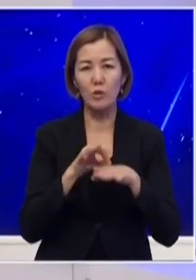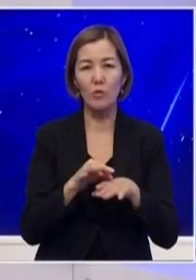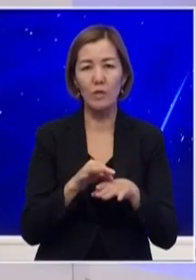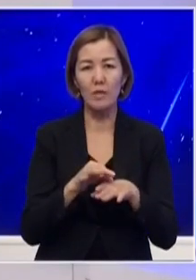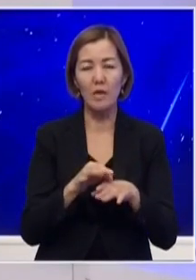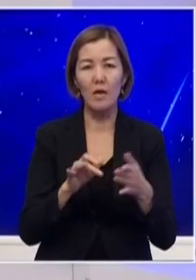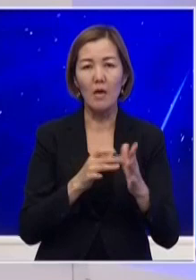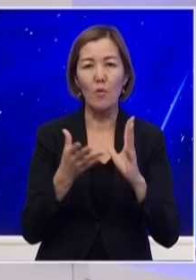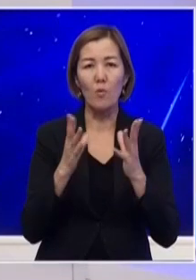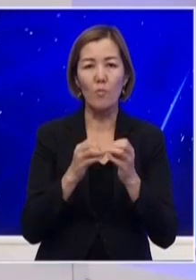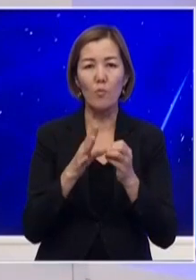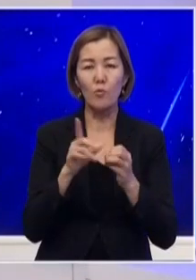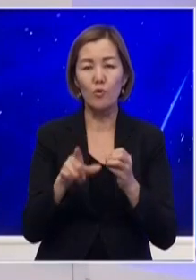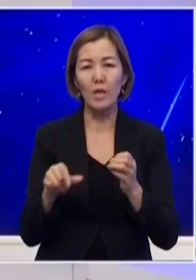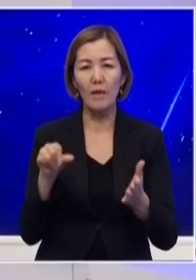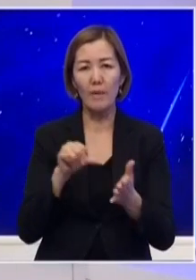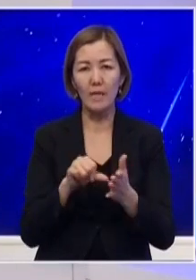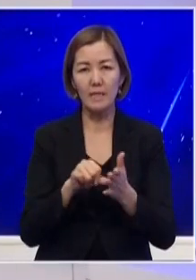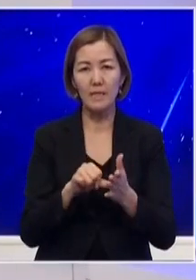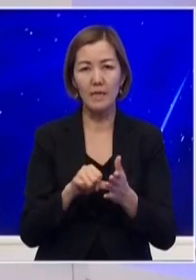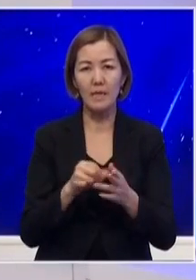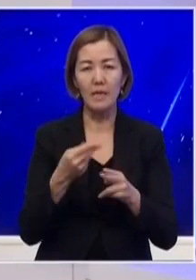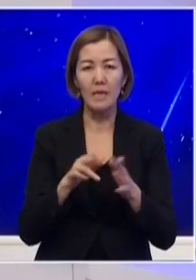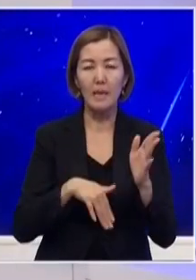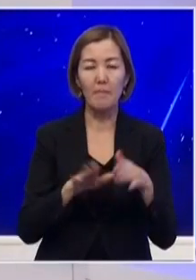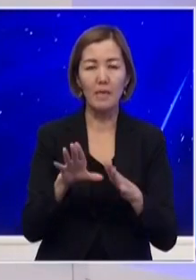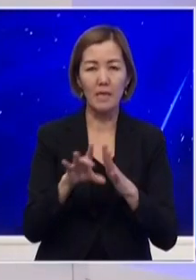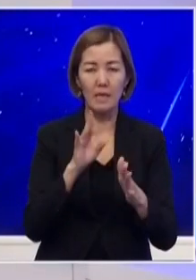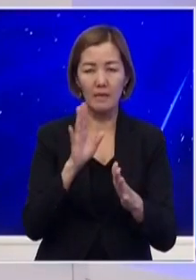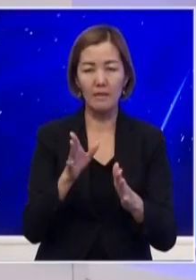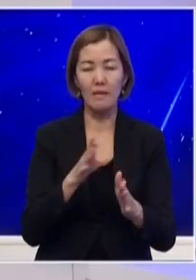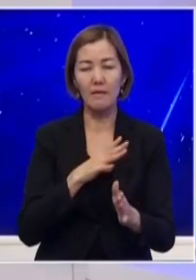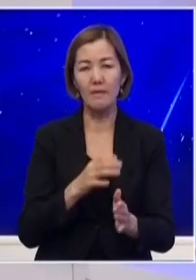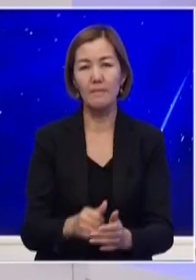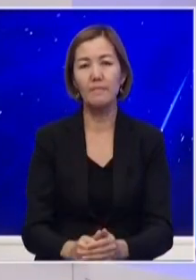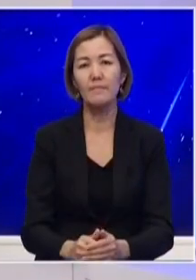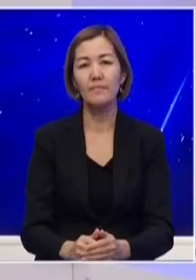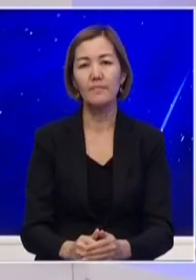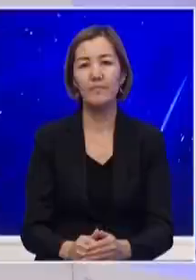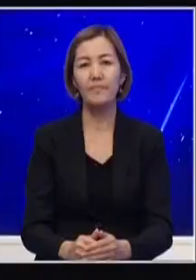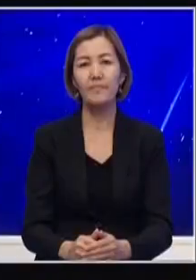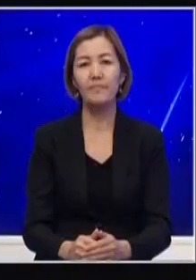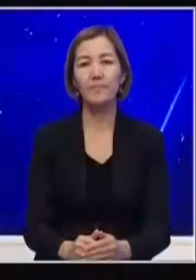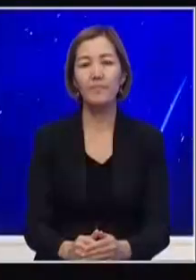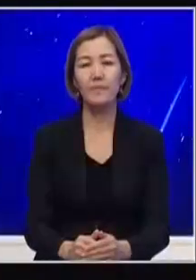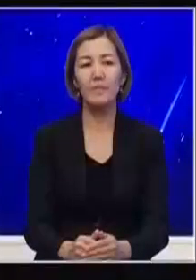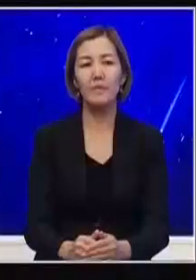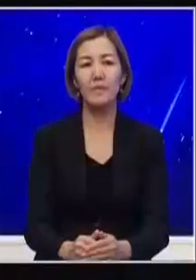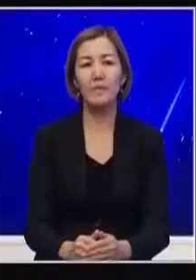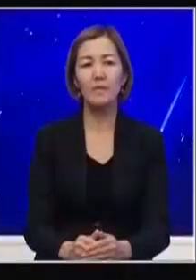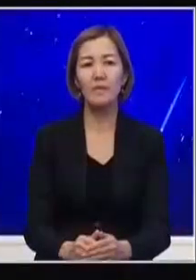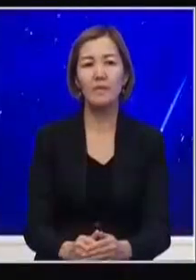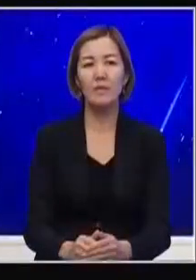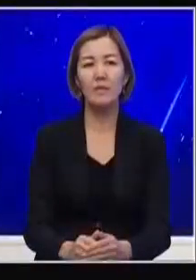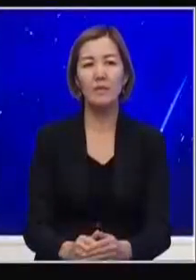қала аудандардан 14 үміткер қатысты. Кіл мықтылар қалай анықталды? Келесі сюжетте. Өшкенше